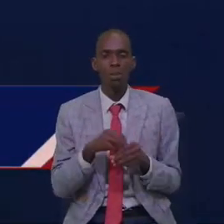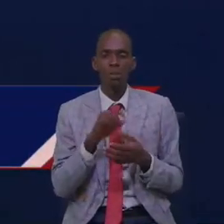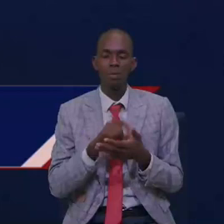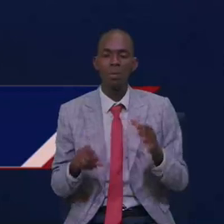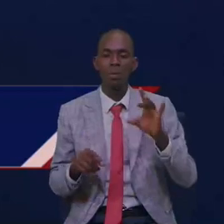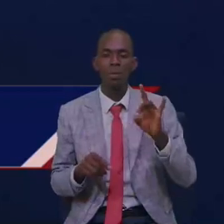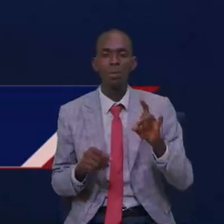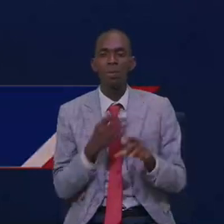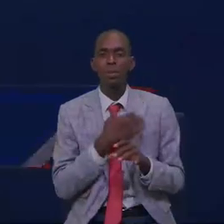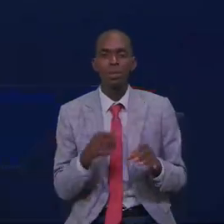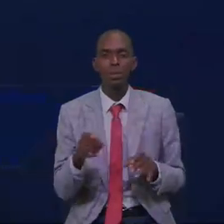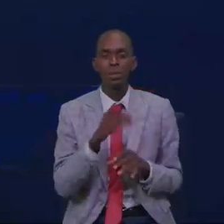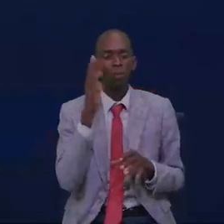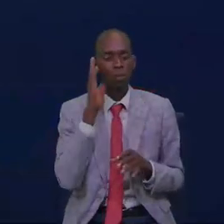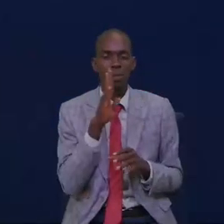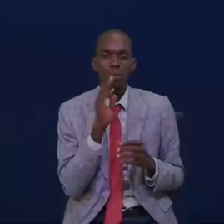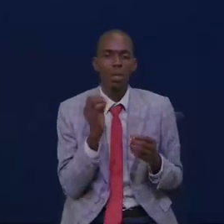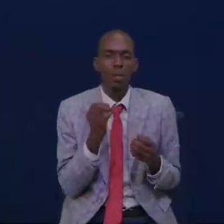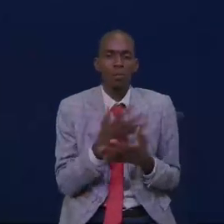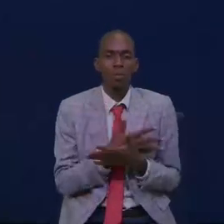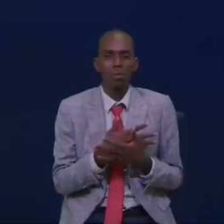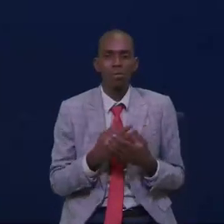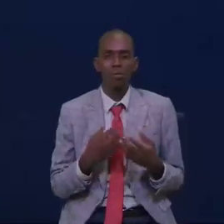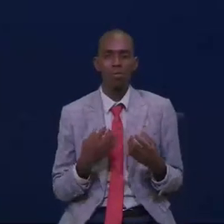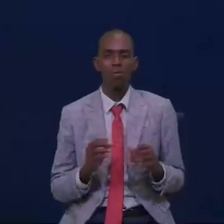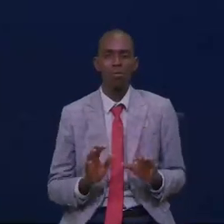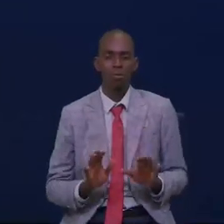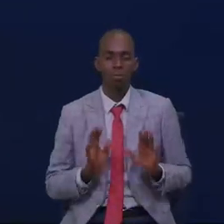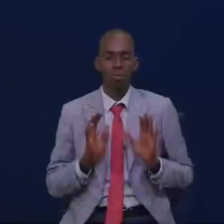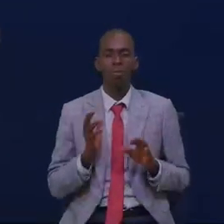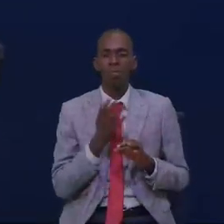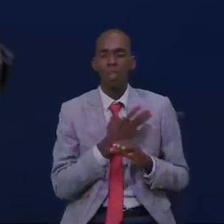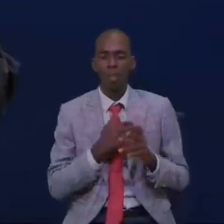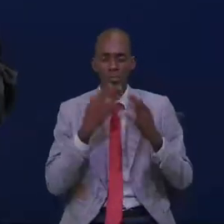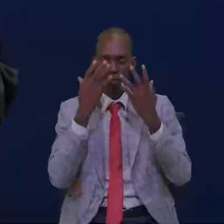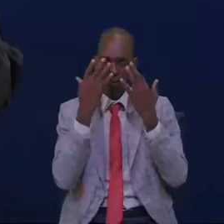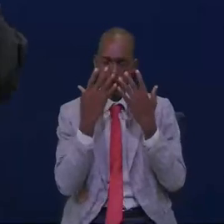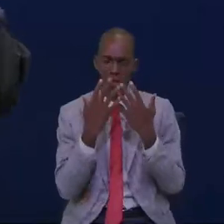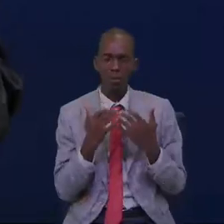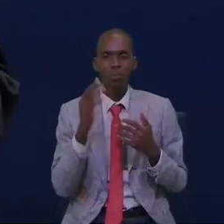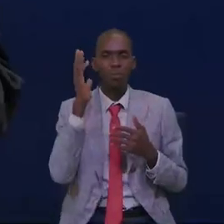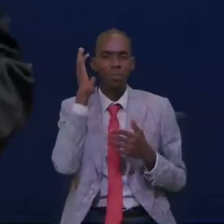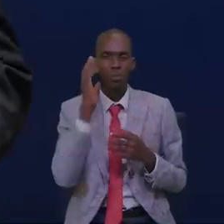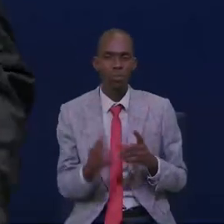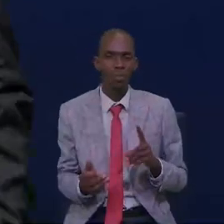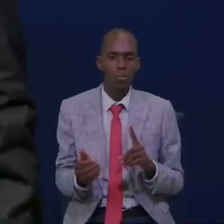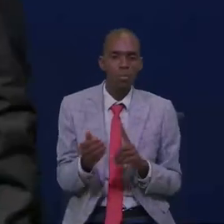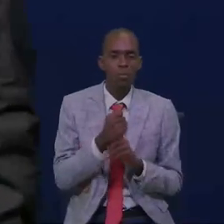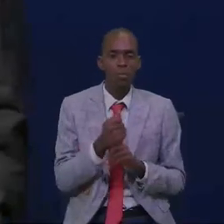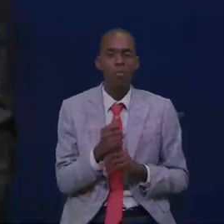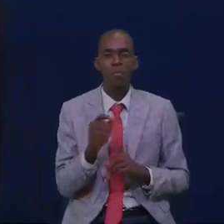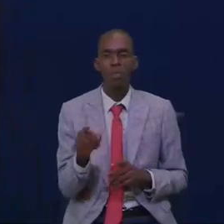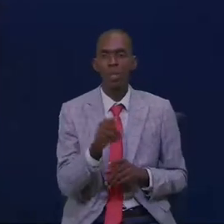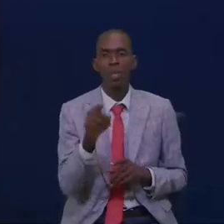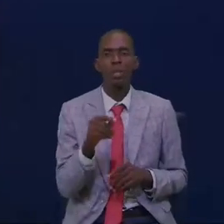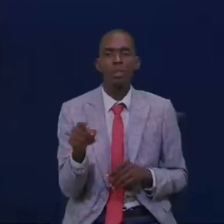ils sont frappés d'épouvante. Les spasmes et les douleurs les saisissent. Ils